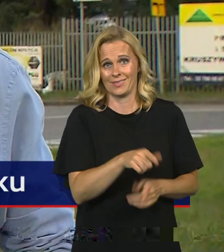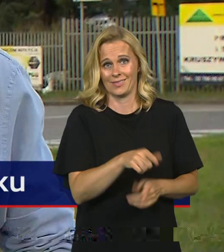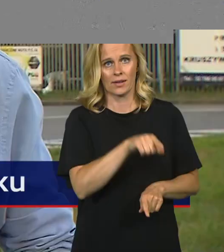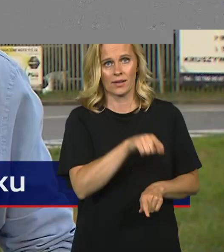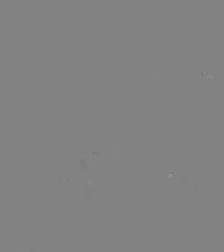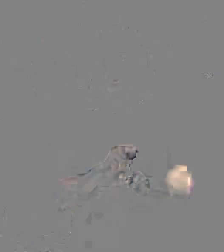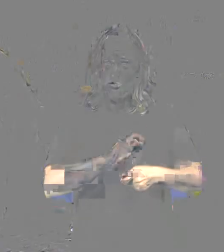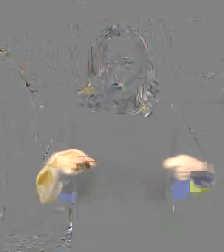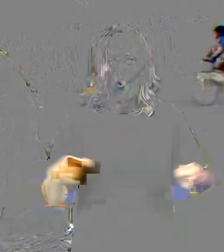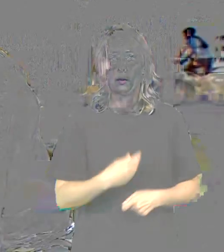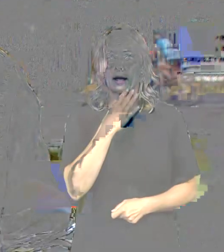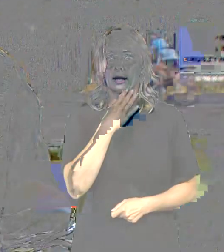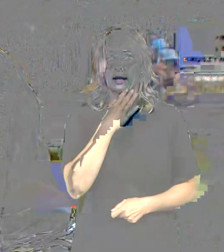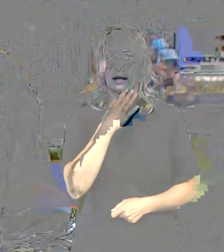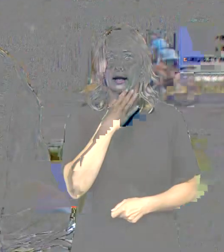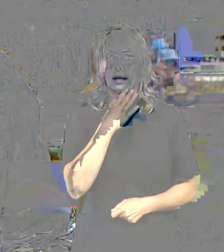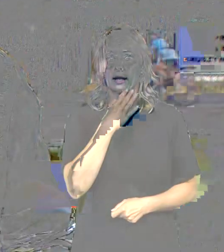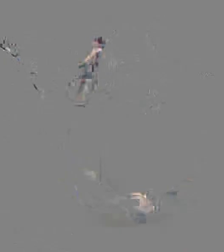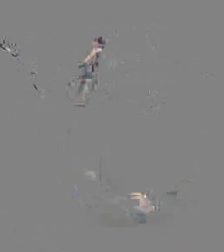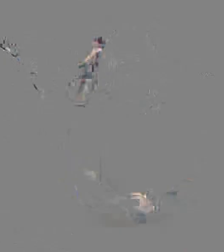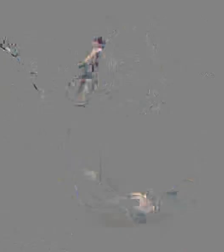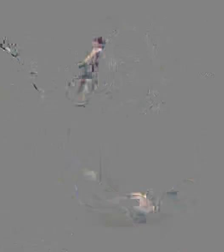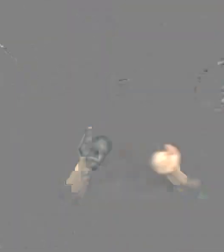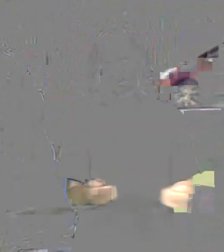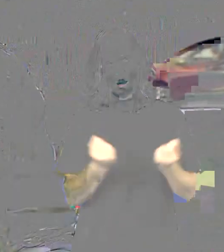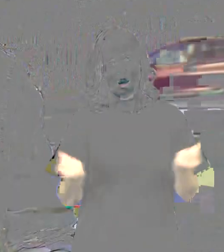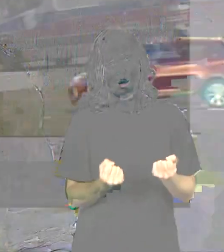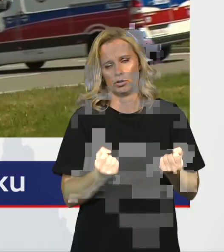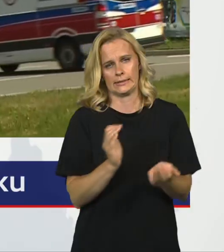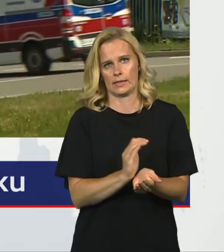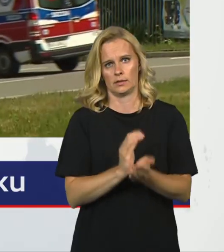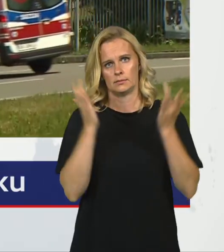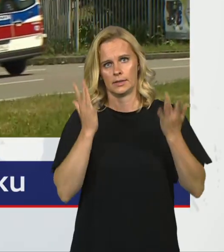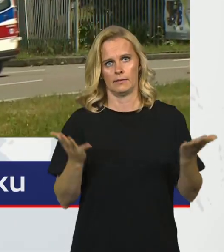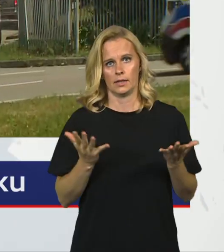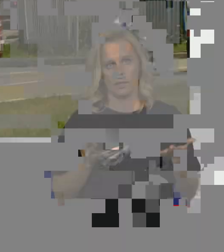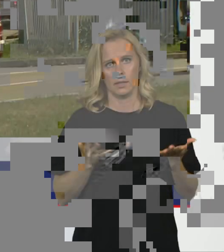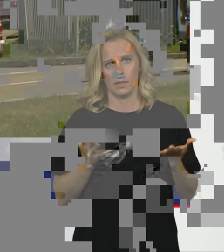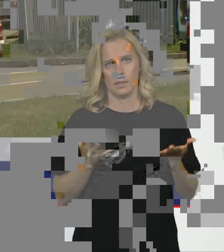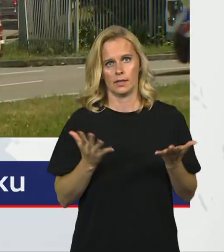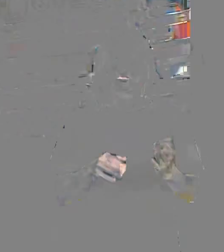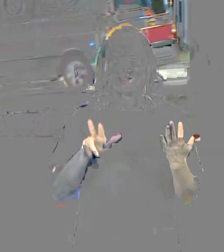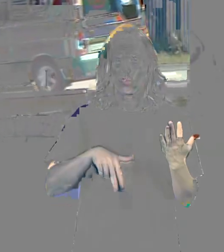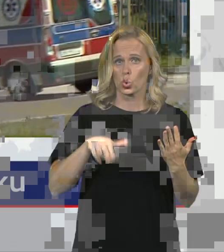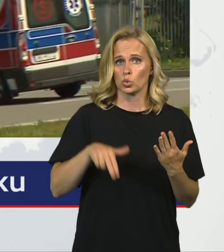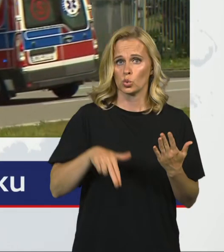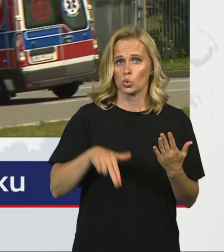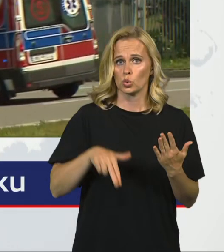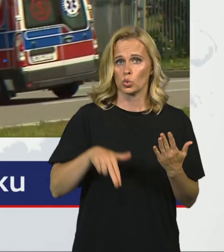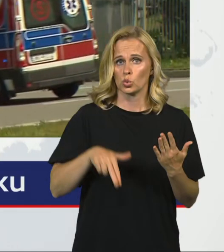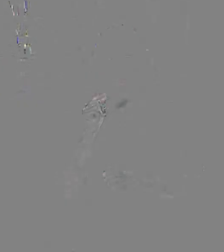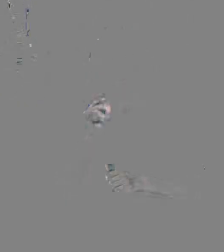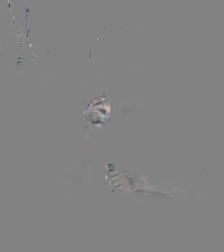...takže záchranářská... ...vnáčuje... ...v době toho otřesu... ...odin 16 minut rá...